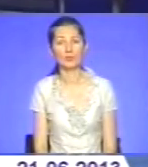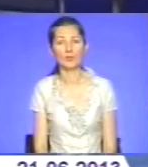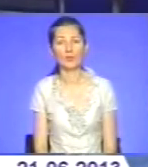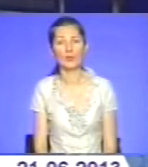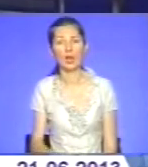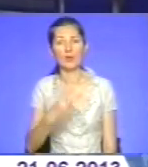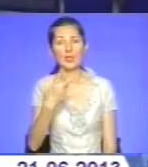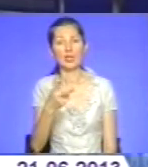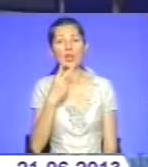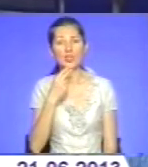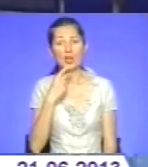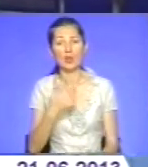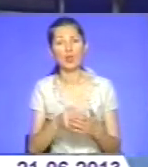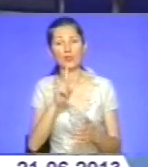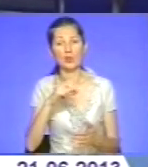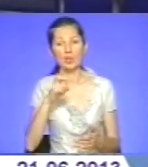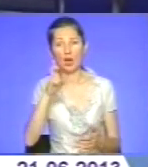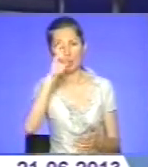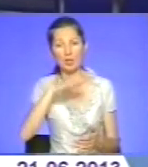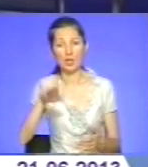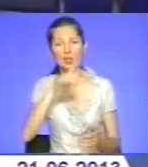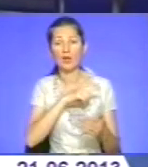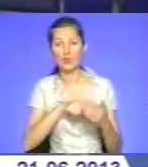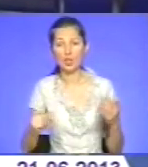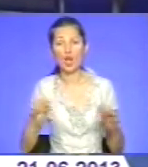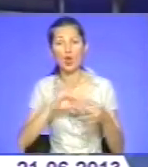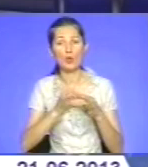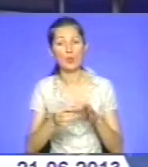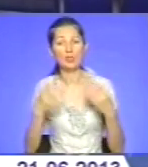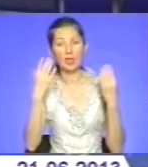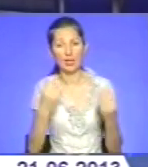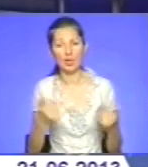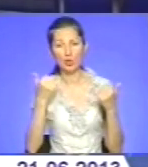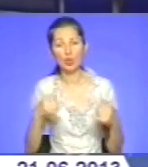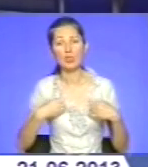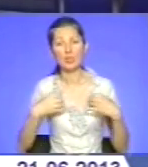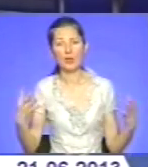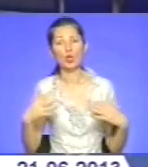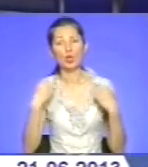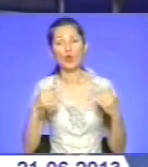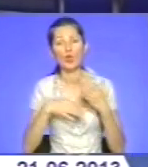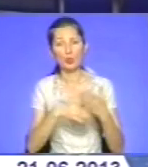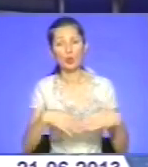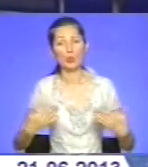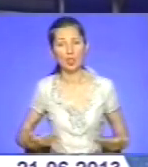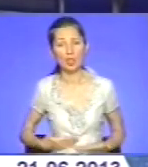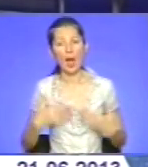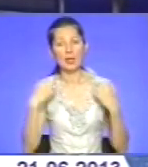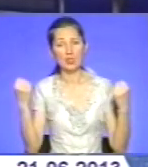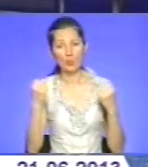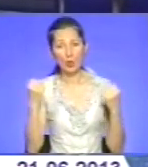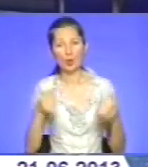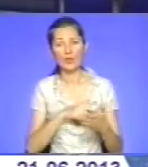З 3 червня майже у 200 країнах відзначають Олімпійський день. Сьогодні свято здорового способу життя і спорту відзначали у Тернополі на